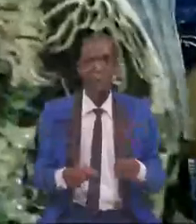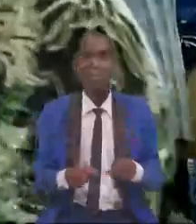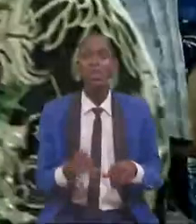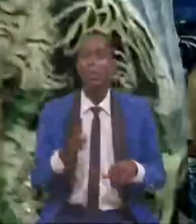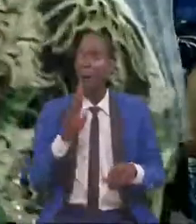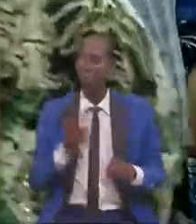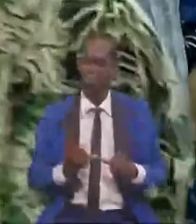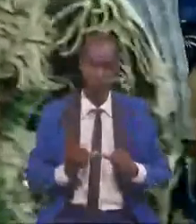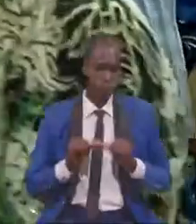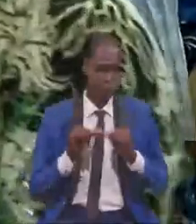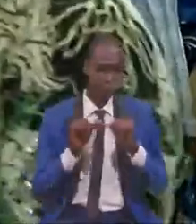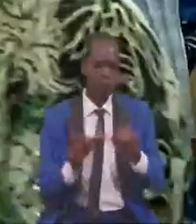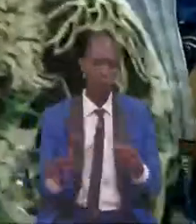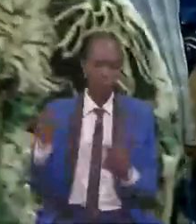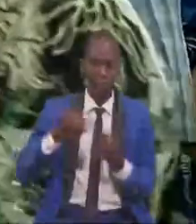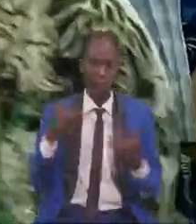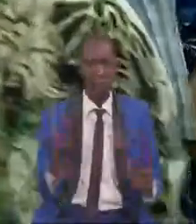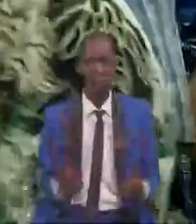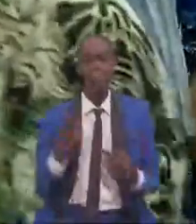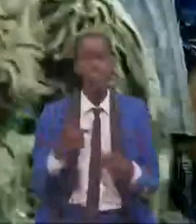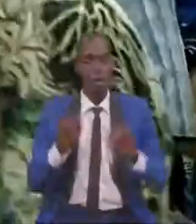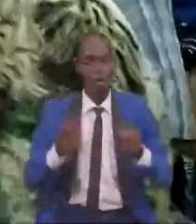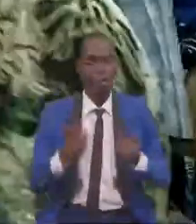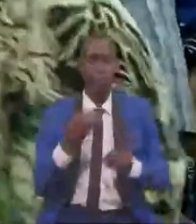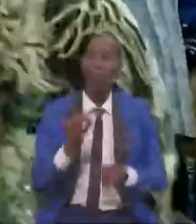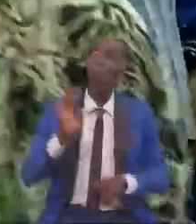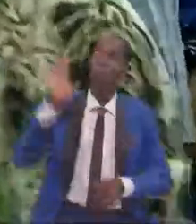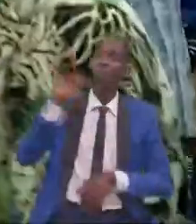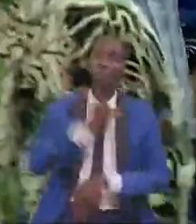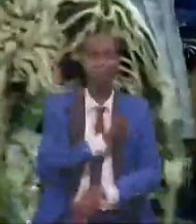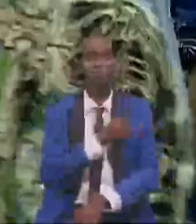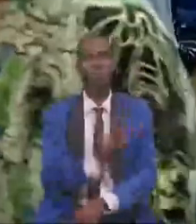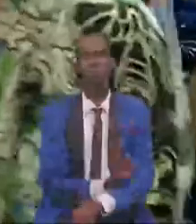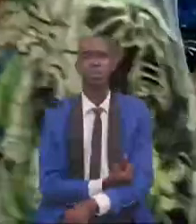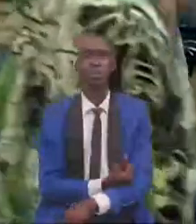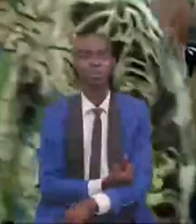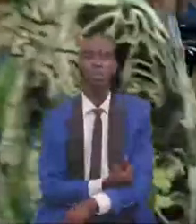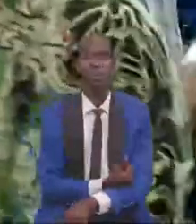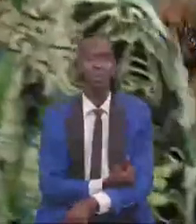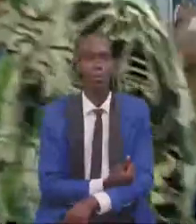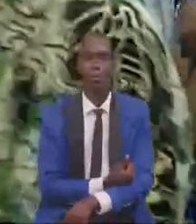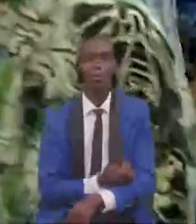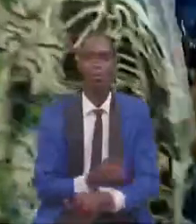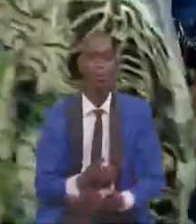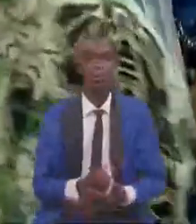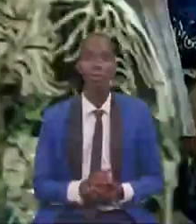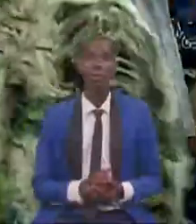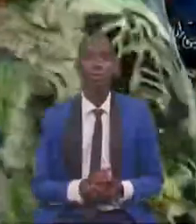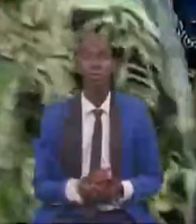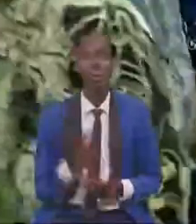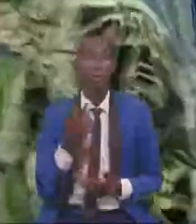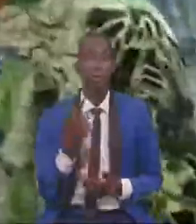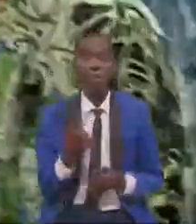Les possibilités demeurent toujours jusqu'au ce jour. Les possibilités de son